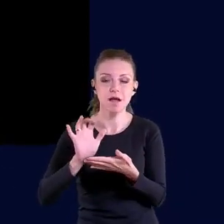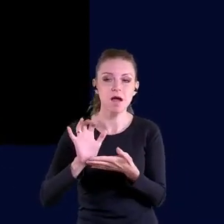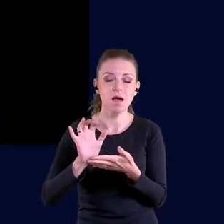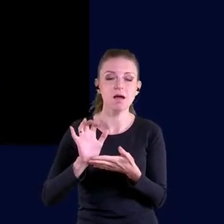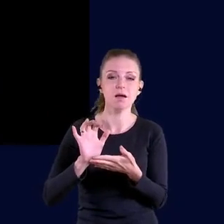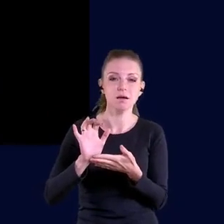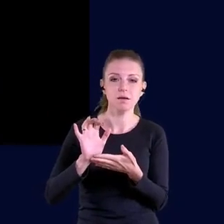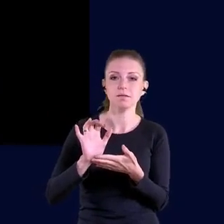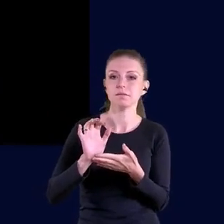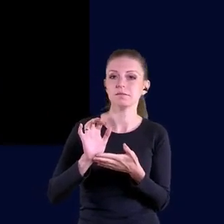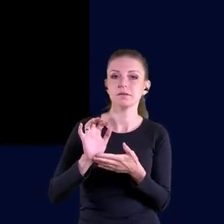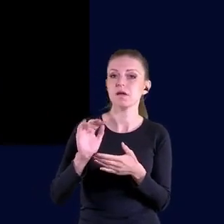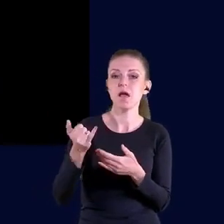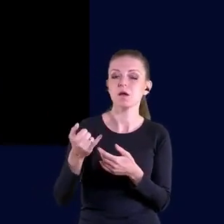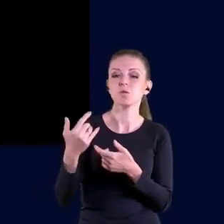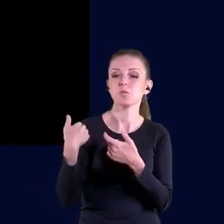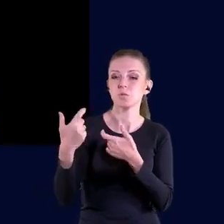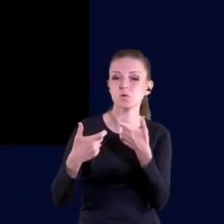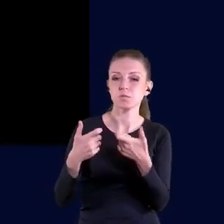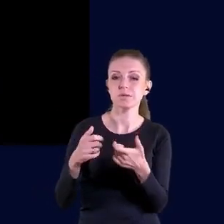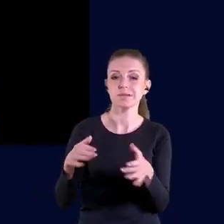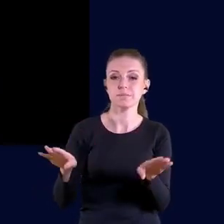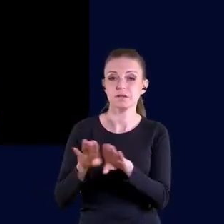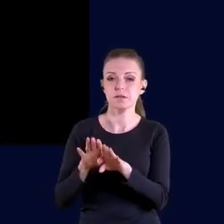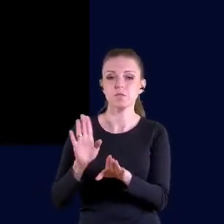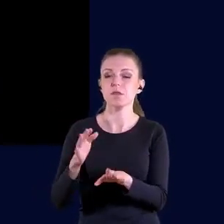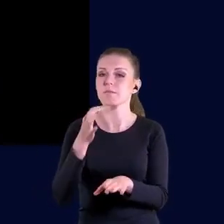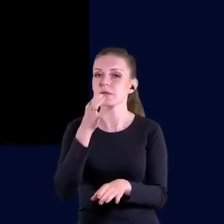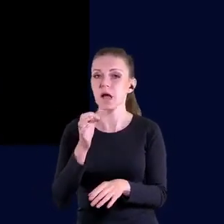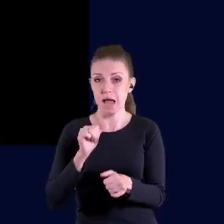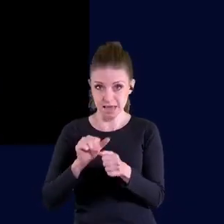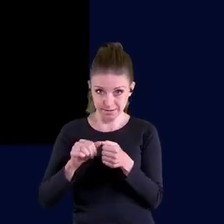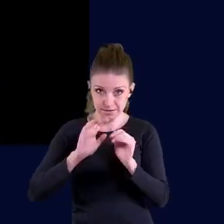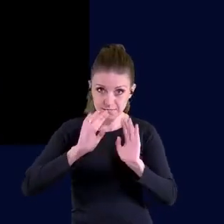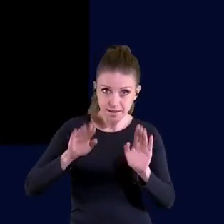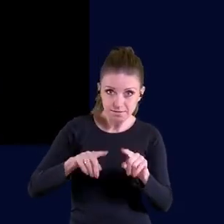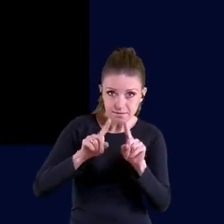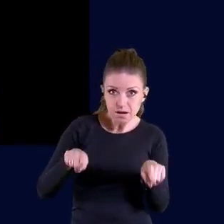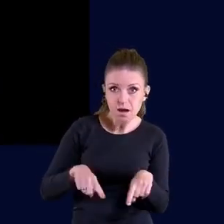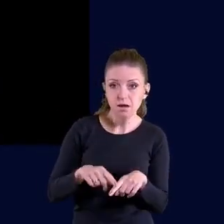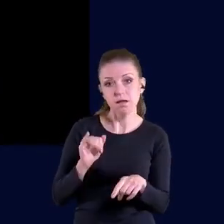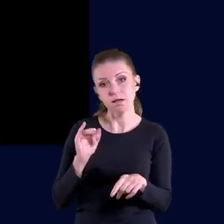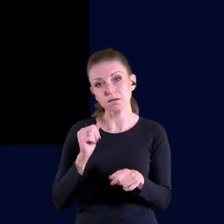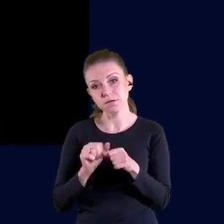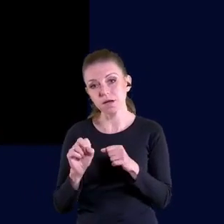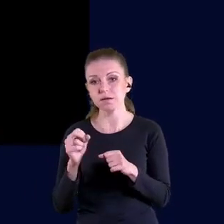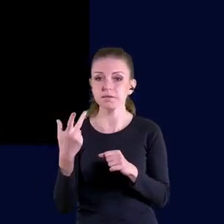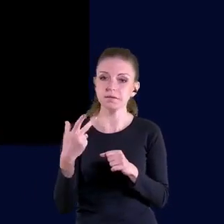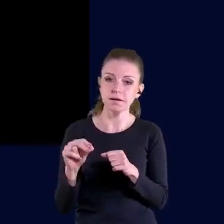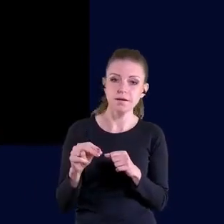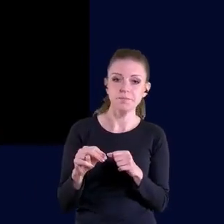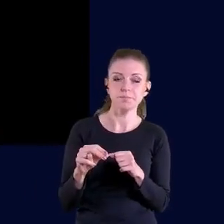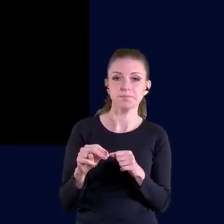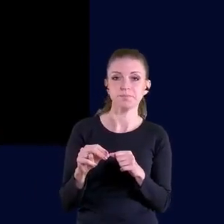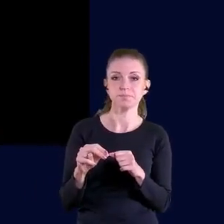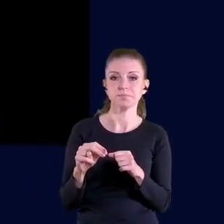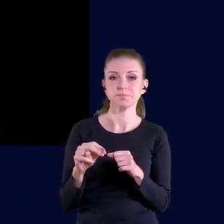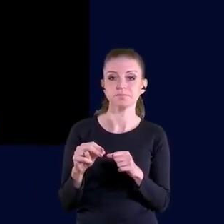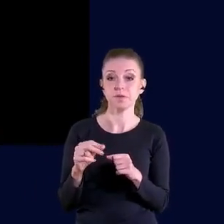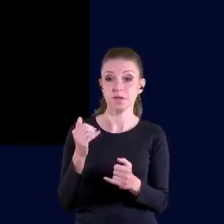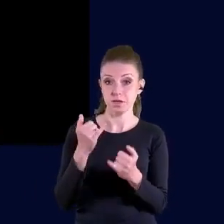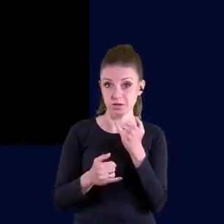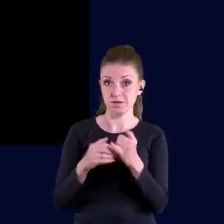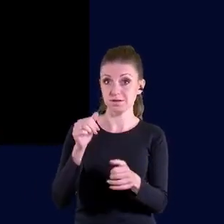co do zasady zamkniętego to następnie pytał licencję jeżeli licencja przy tym artykule który jest dostępny